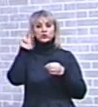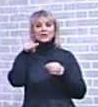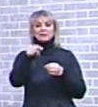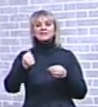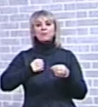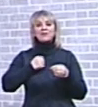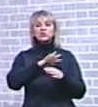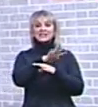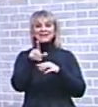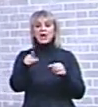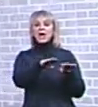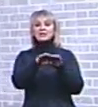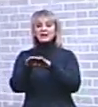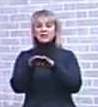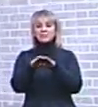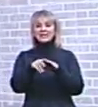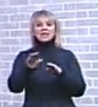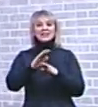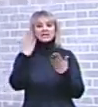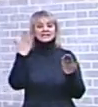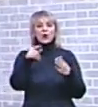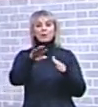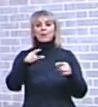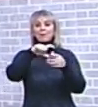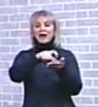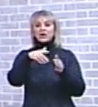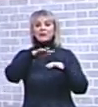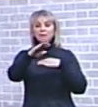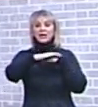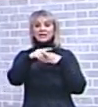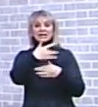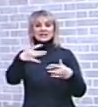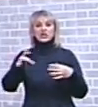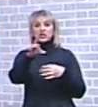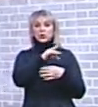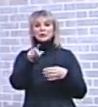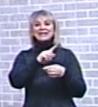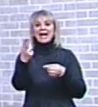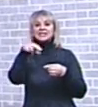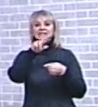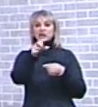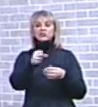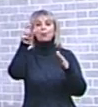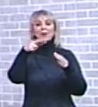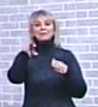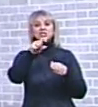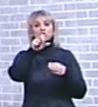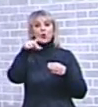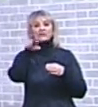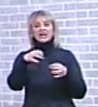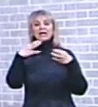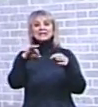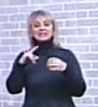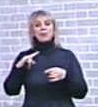с боевой стрельбой одновременно на незнакомых полигонах в различных регионах страны для истребителей, бомбардировщиков и